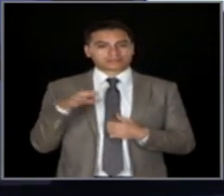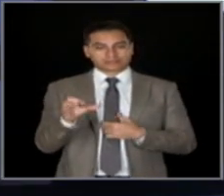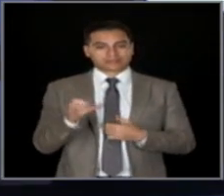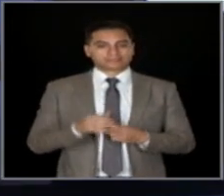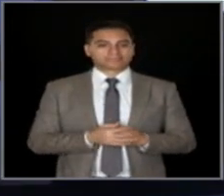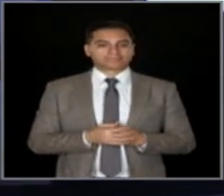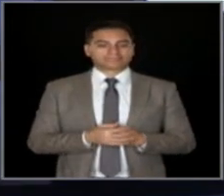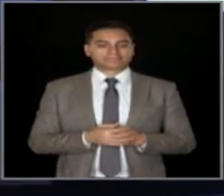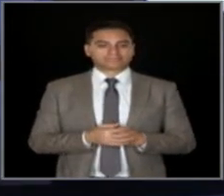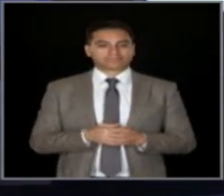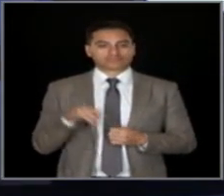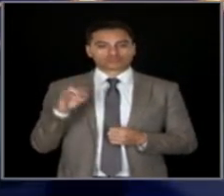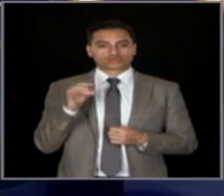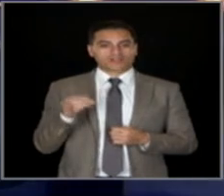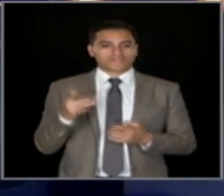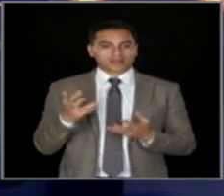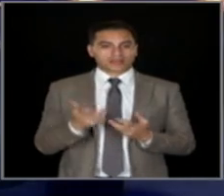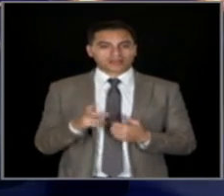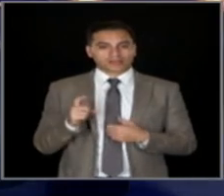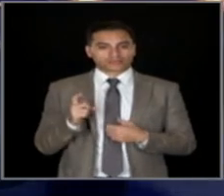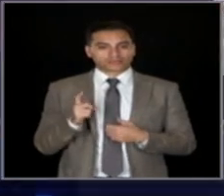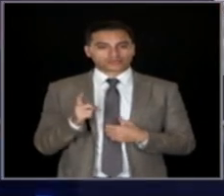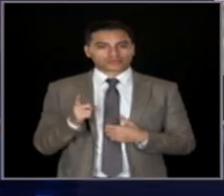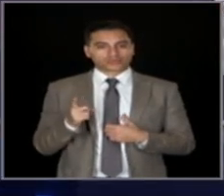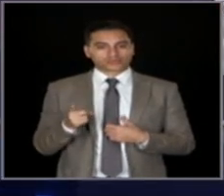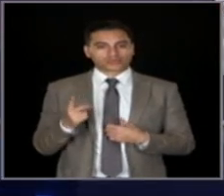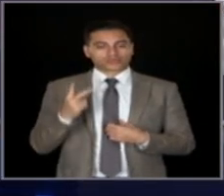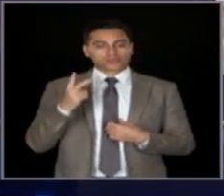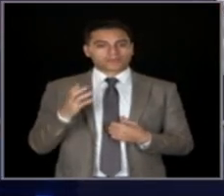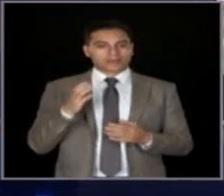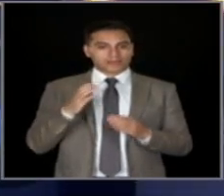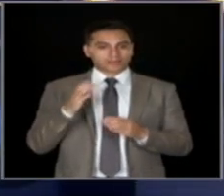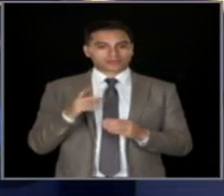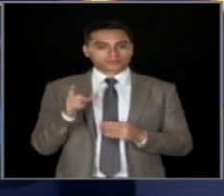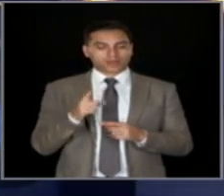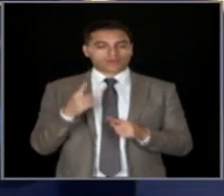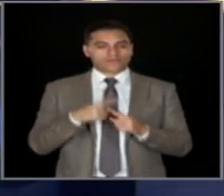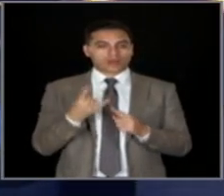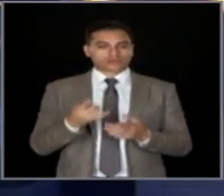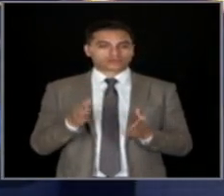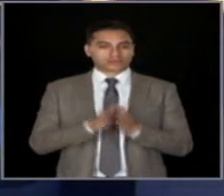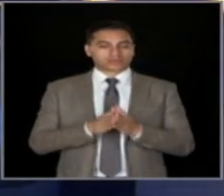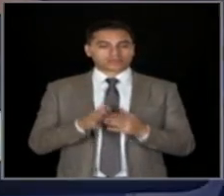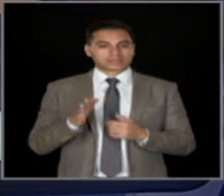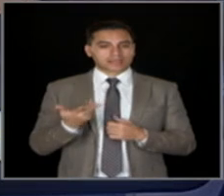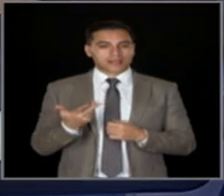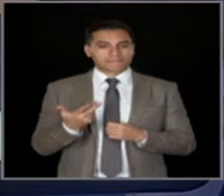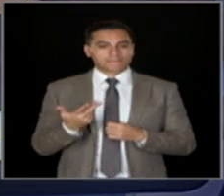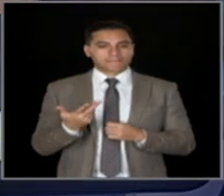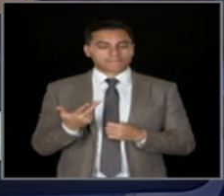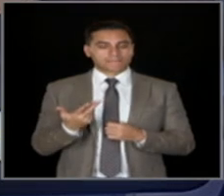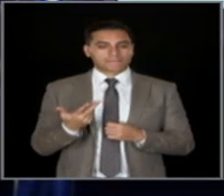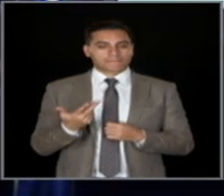30 بقينا 90. 90. مصطفى كنتوا كام؟ 25. وسبع اجابات صح. و10 نقط هديه من كلاوديا، بقيتوا